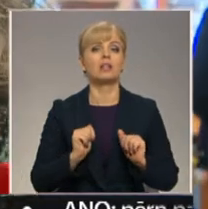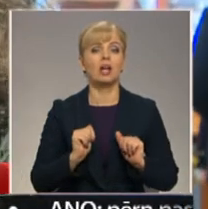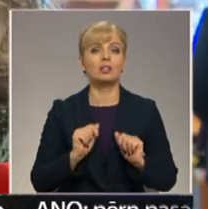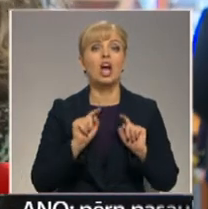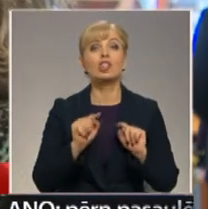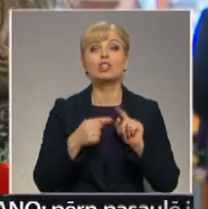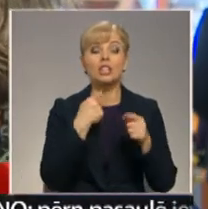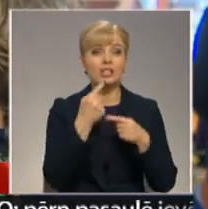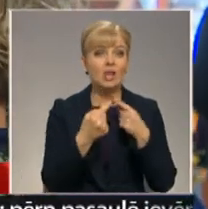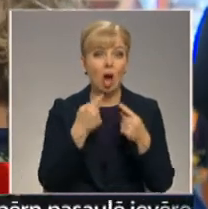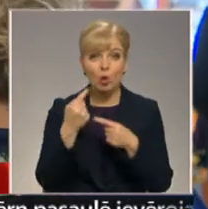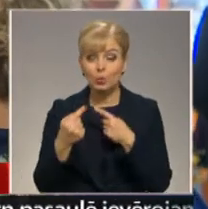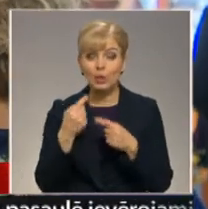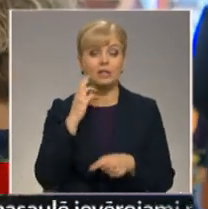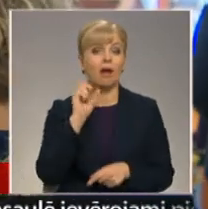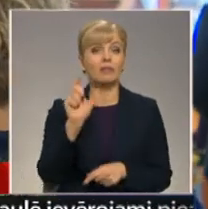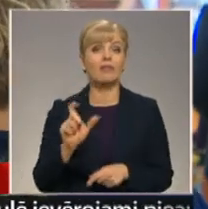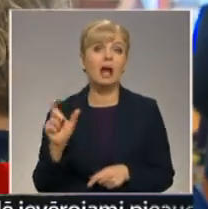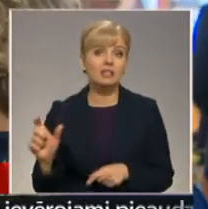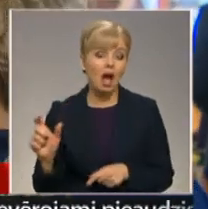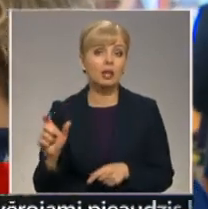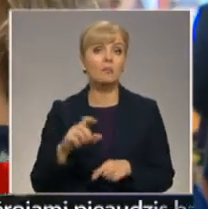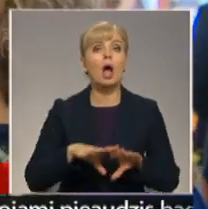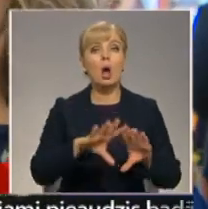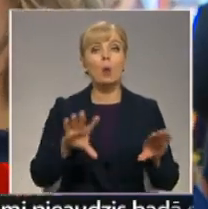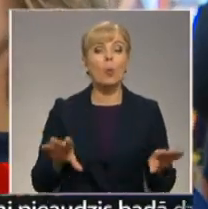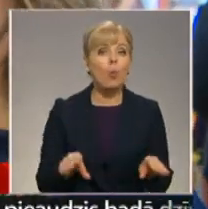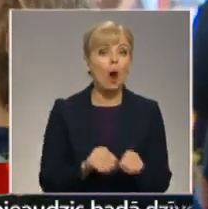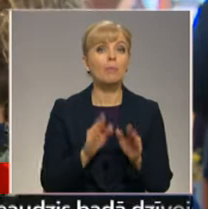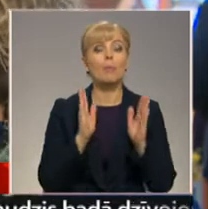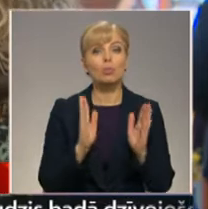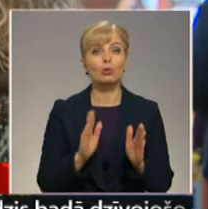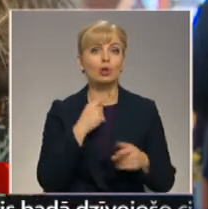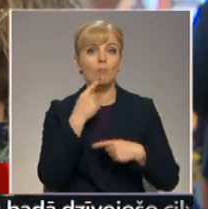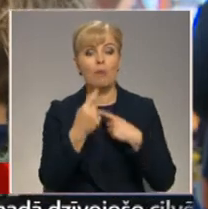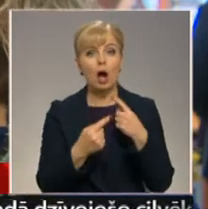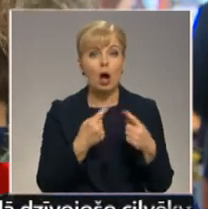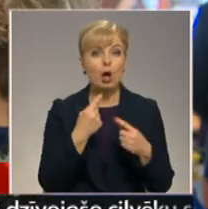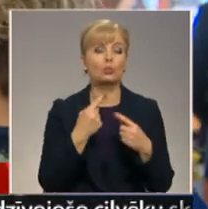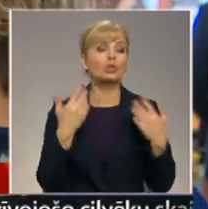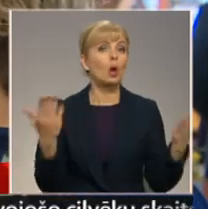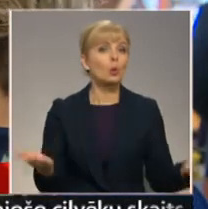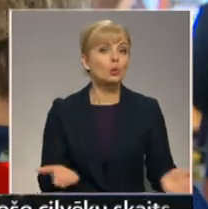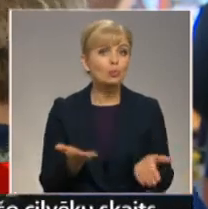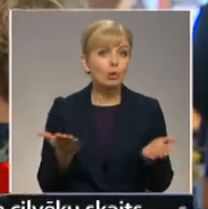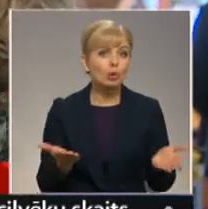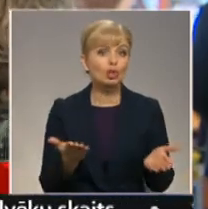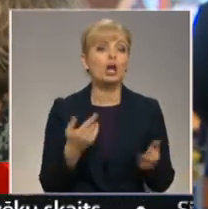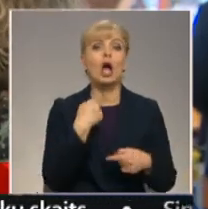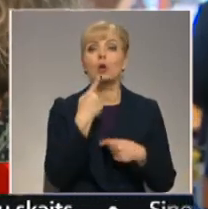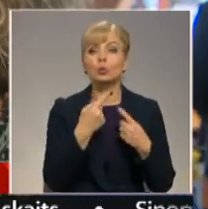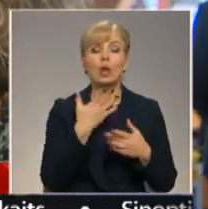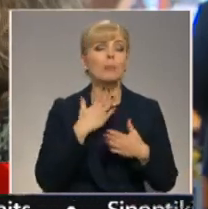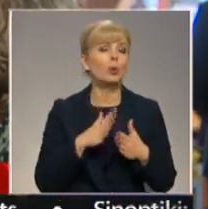šīs sarunas ar vecākiem, tā kā kopā būšana, pārunāšana, uzmundrināšana, runājot par